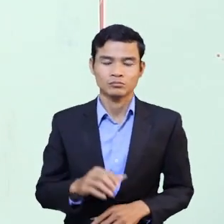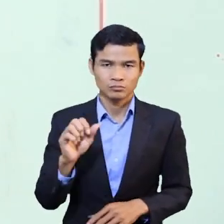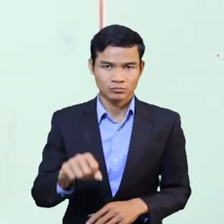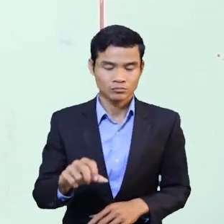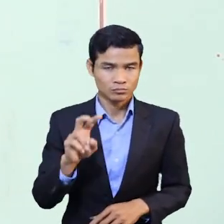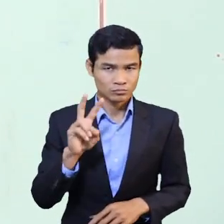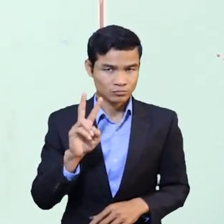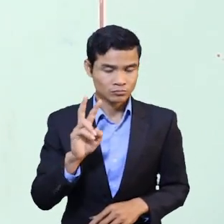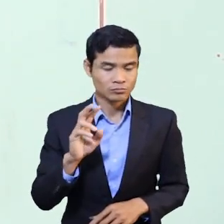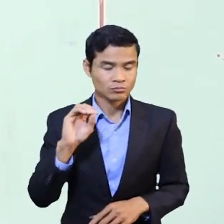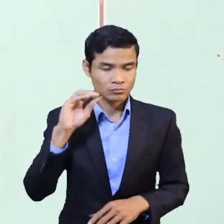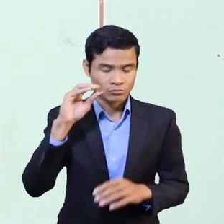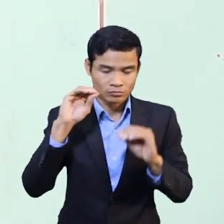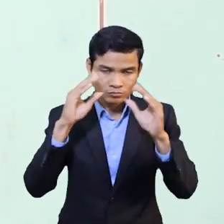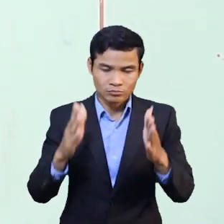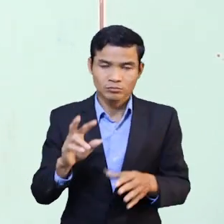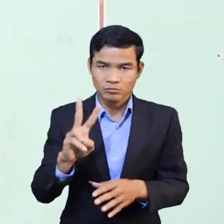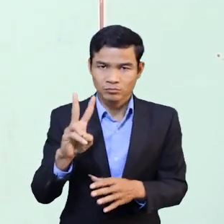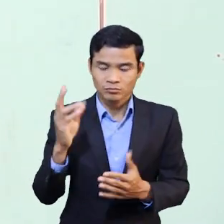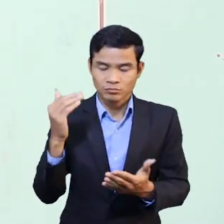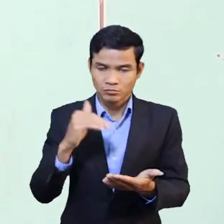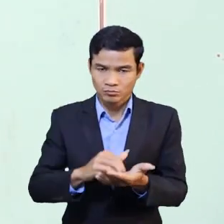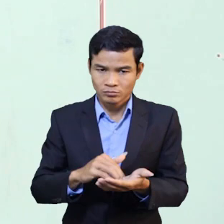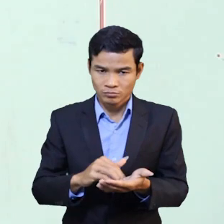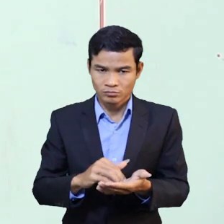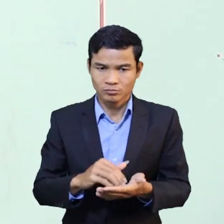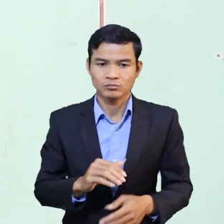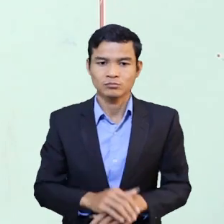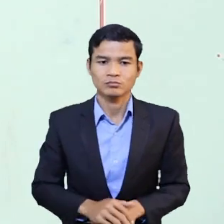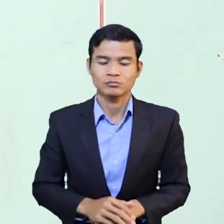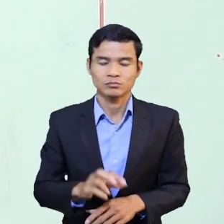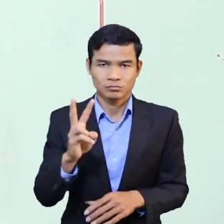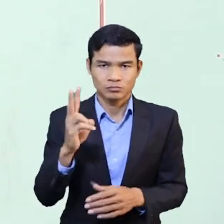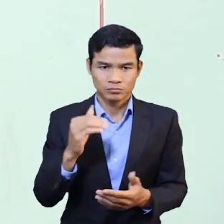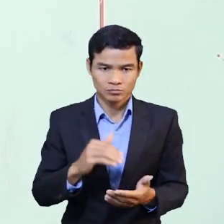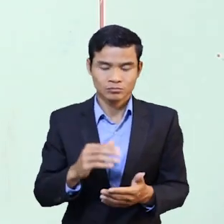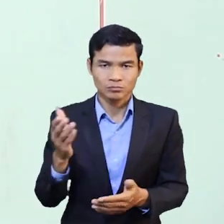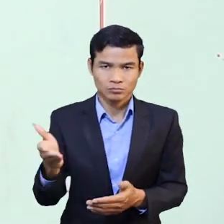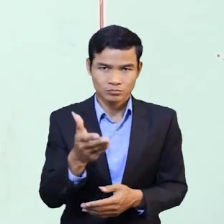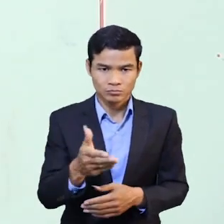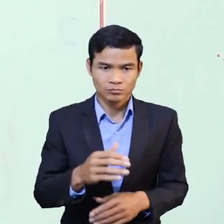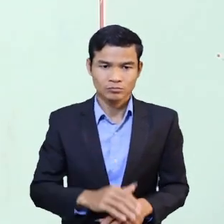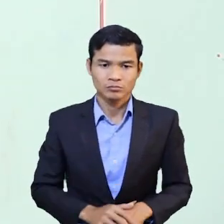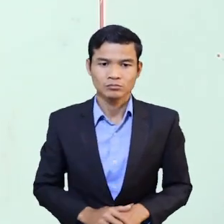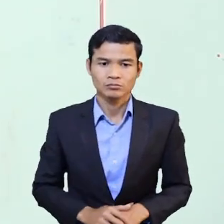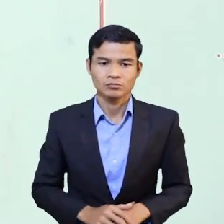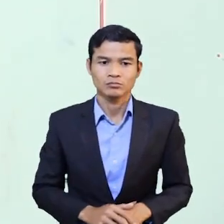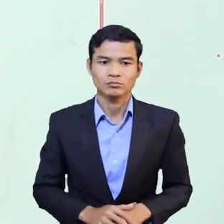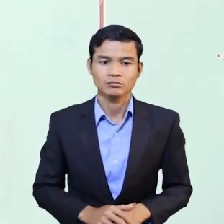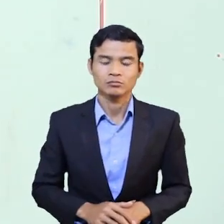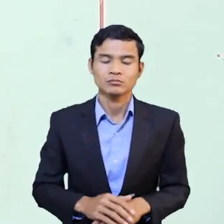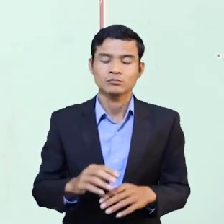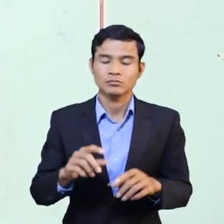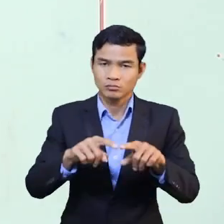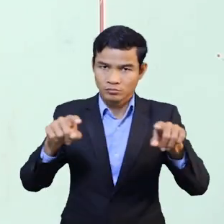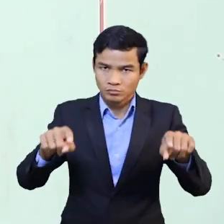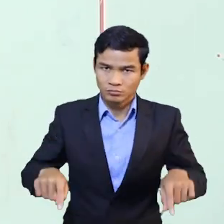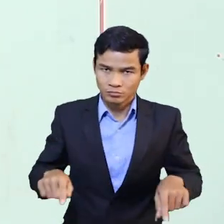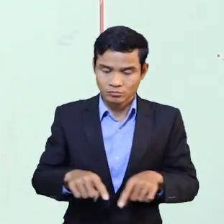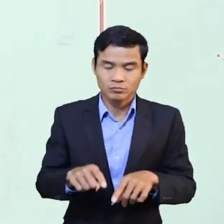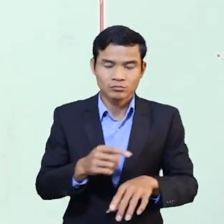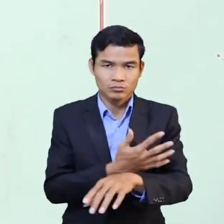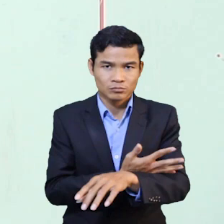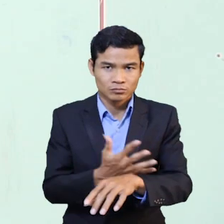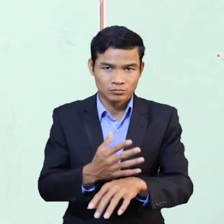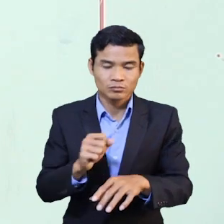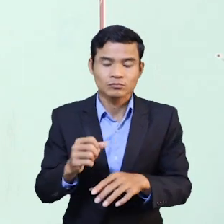chá cứ nẹt cứ tẹt đai chấm nôn pí pí đòn chà đôi chân ấy chà chấm cá cứ miên pí